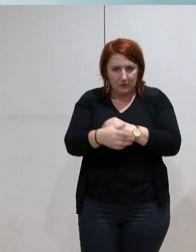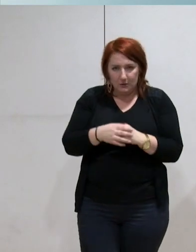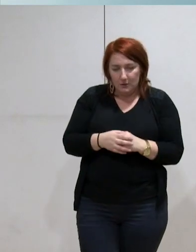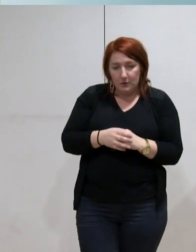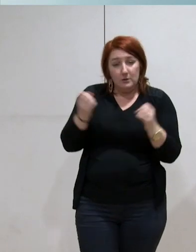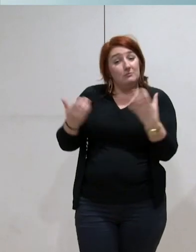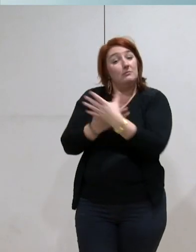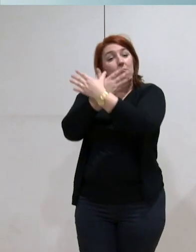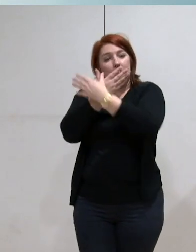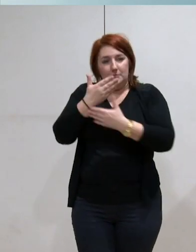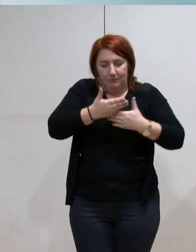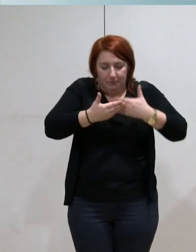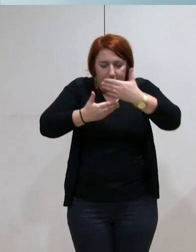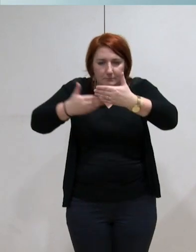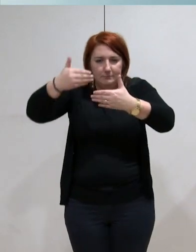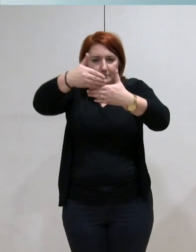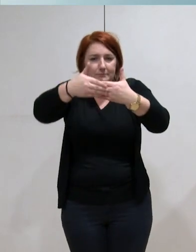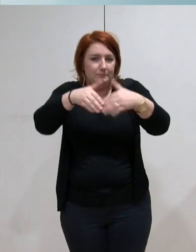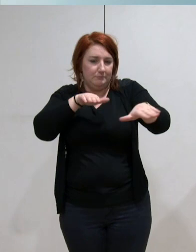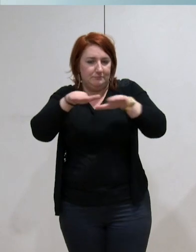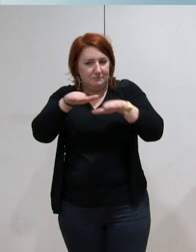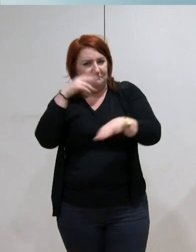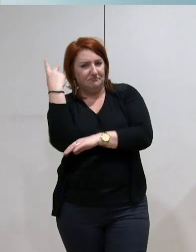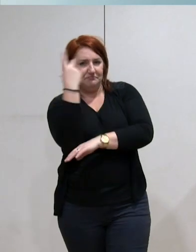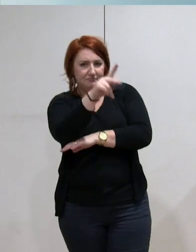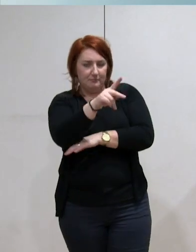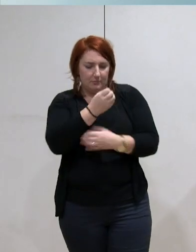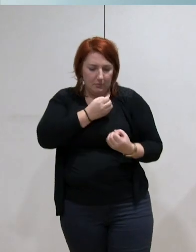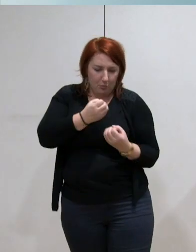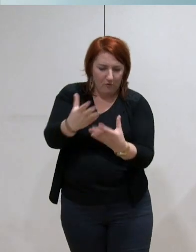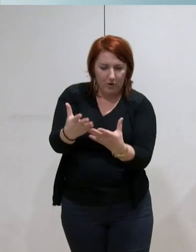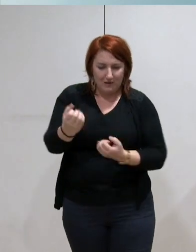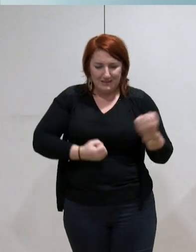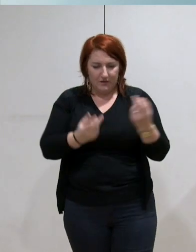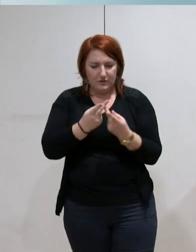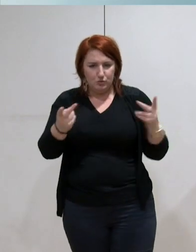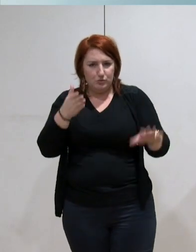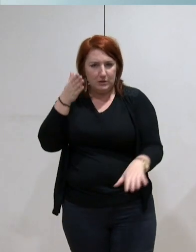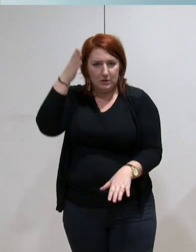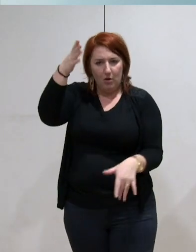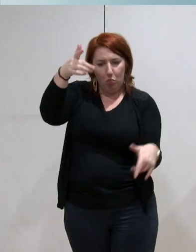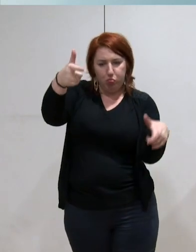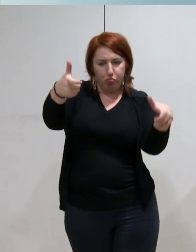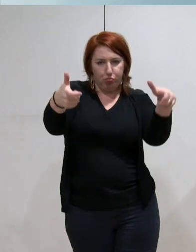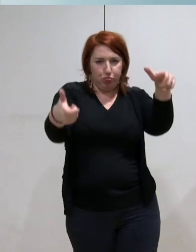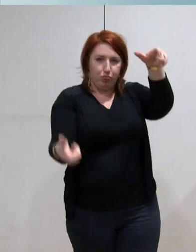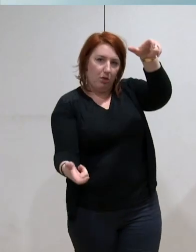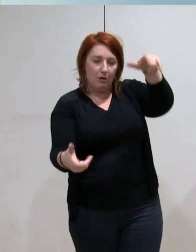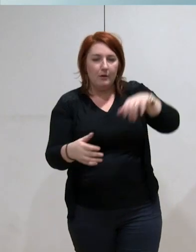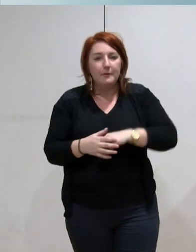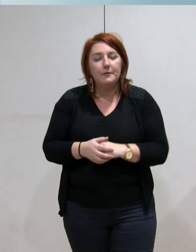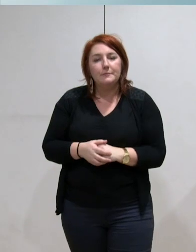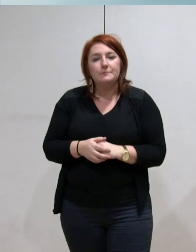la métropole entraîne et une dégradation du service public demain